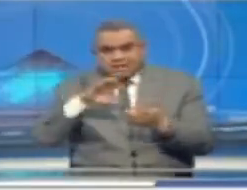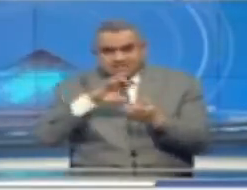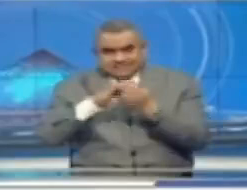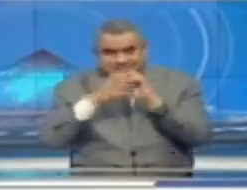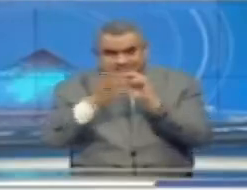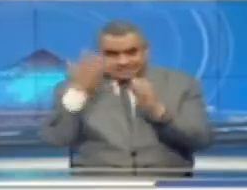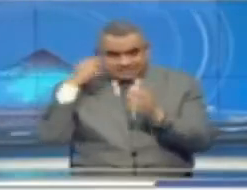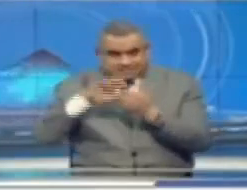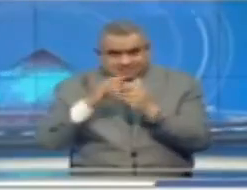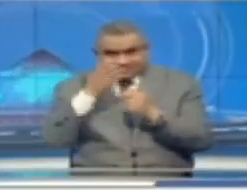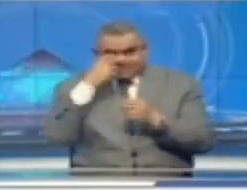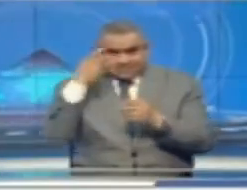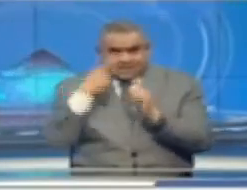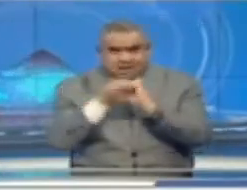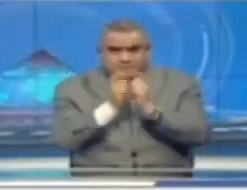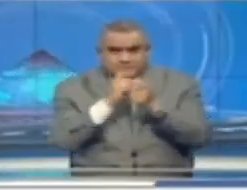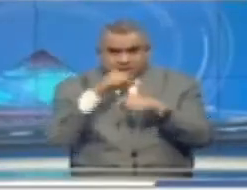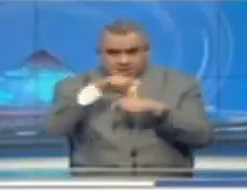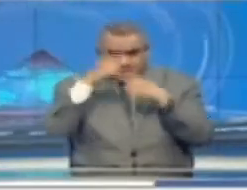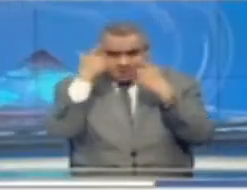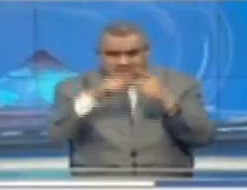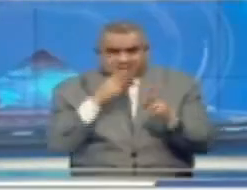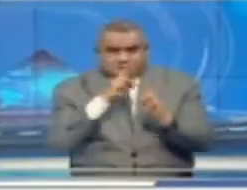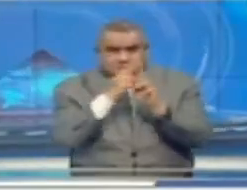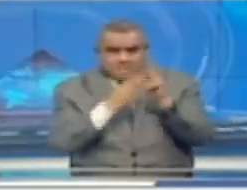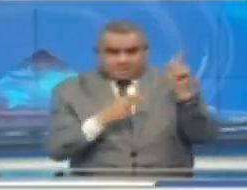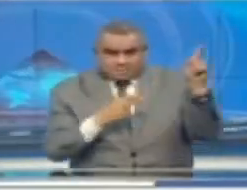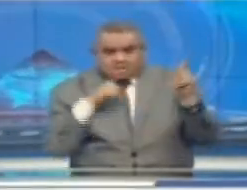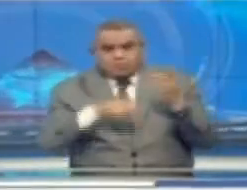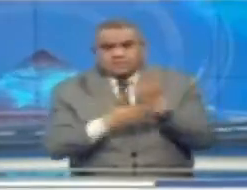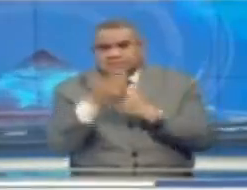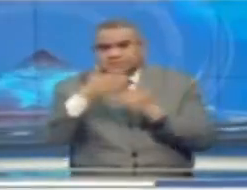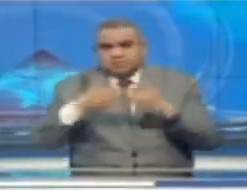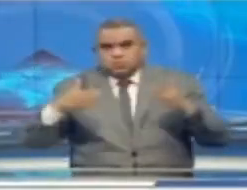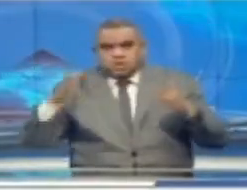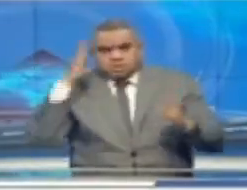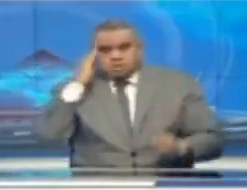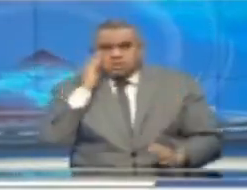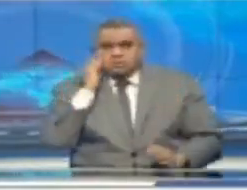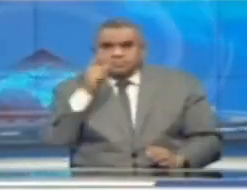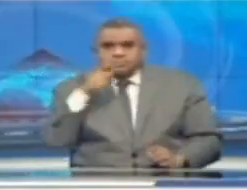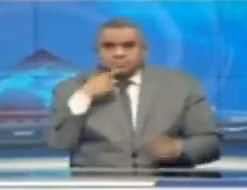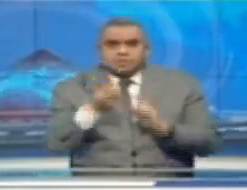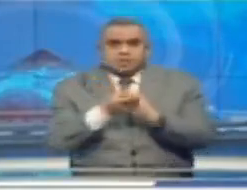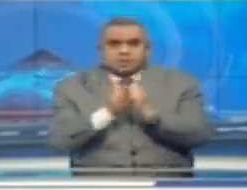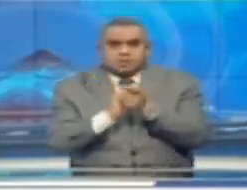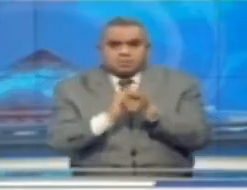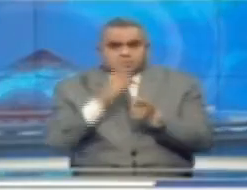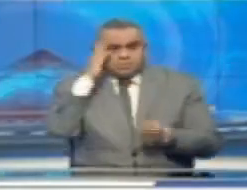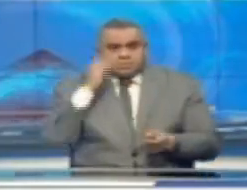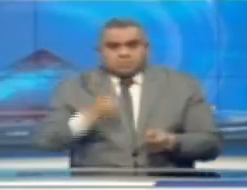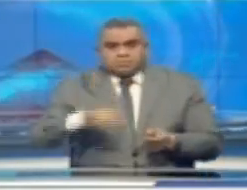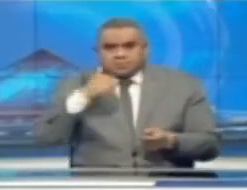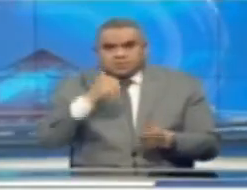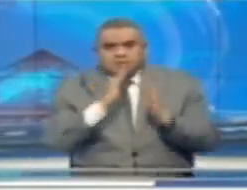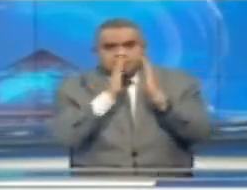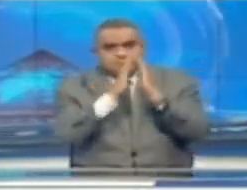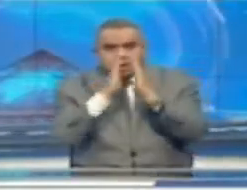اللي كان موجود في معرض المؤتمرات ومركز المؤتمرات القديم اللي كان موجود. المعرض جميل جدا وفي كل الإمكانيات